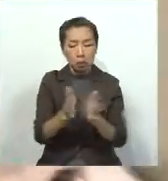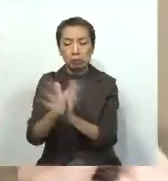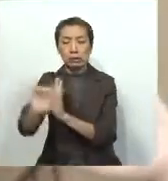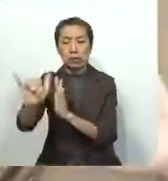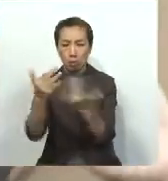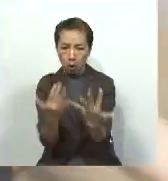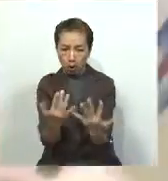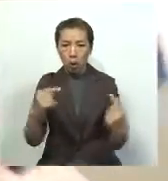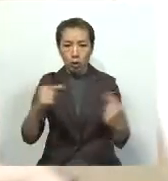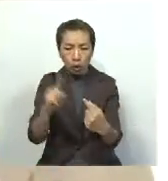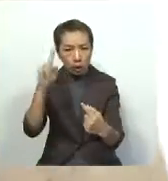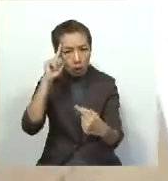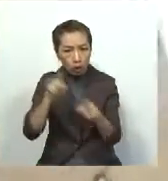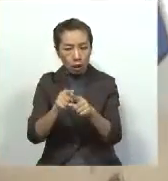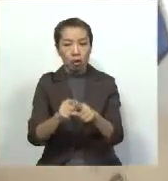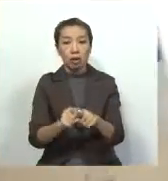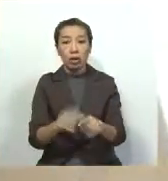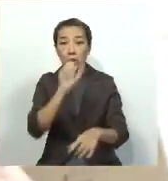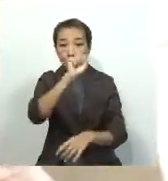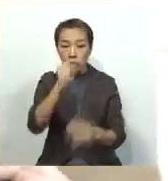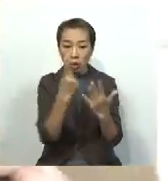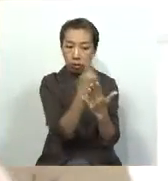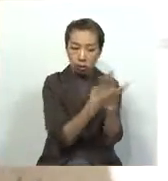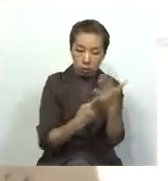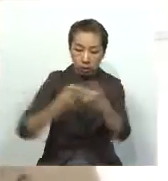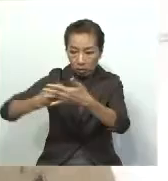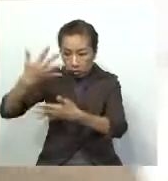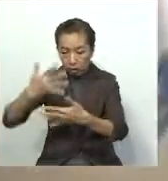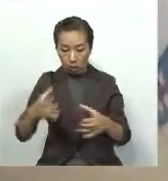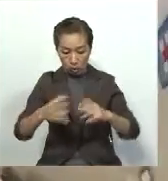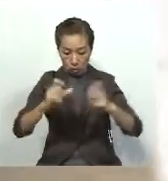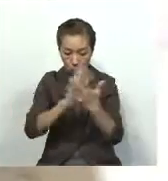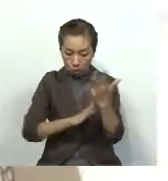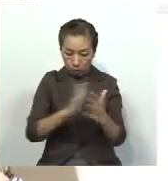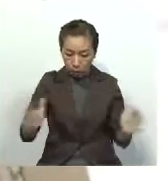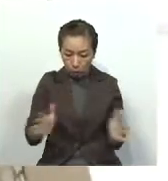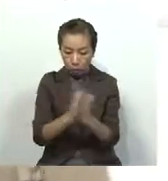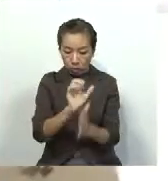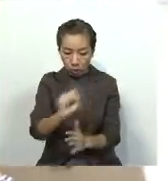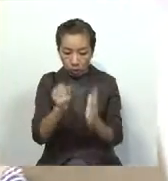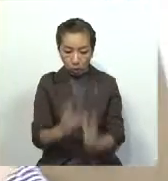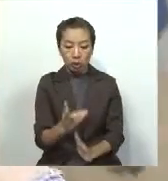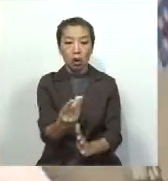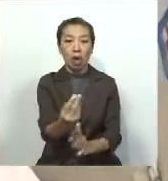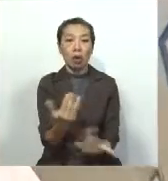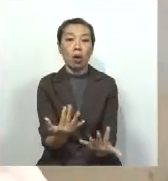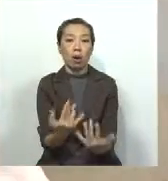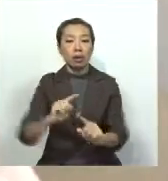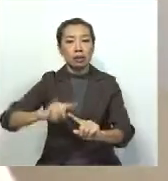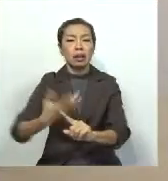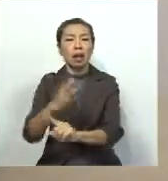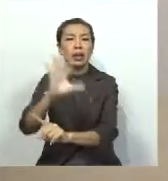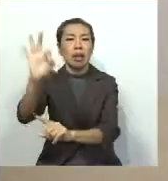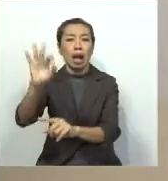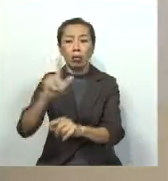จำนวนส.ส.ที่ได้จากทั้งสองระบบและจะกำหนดท่าทีหลังจากที่กกต.ประกาศผลอย่างเป็นทางการซึ่งอยู่ที่วันที่9